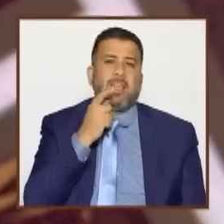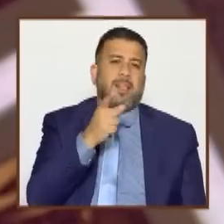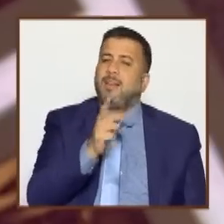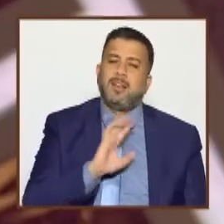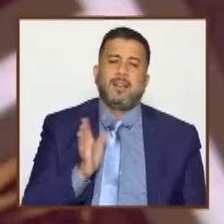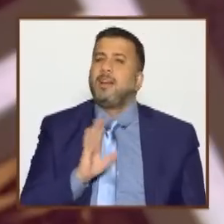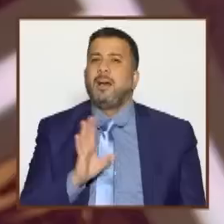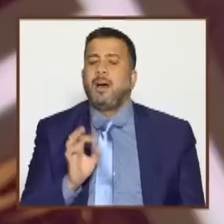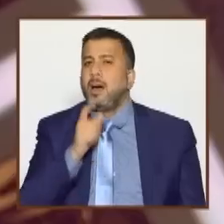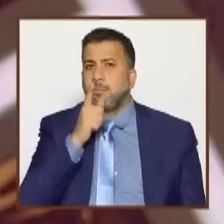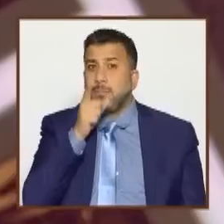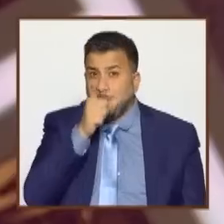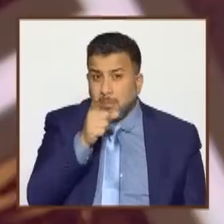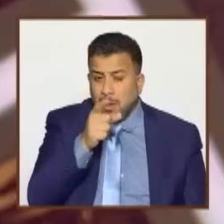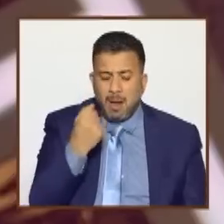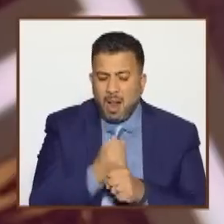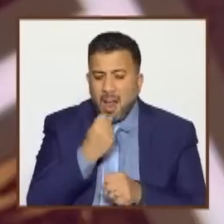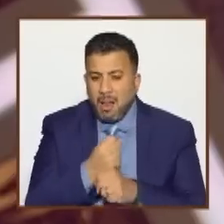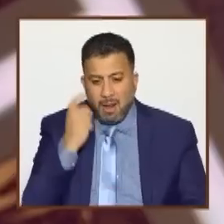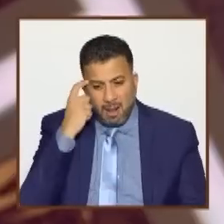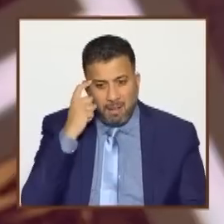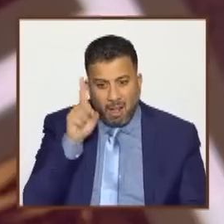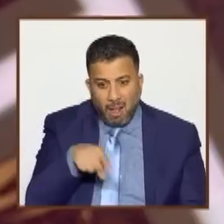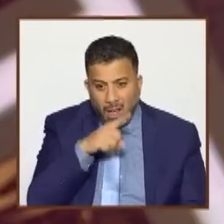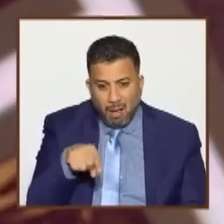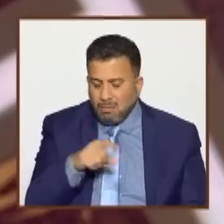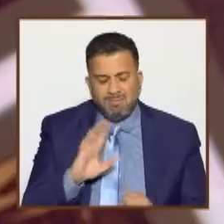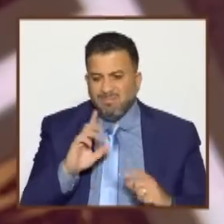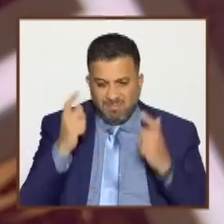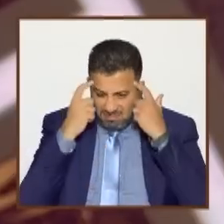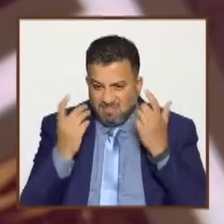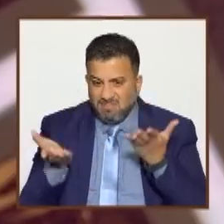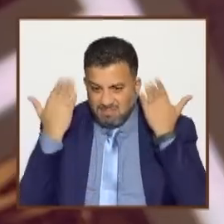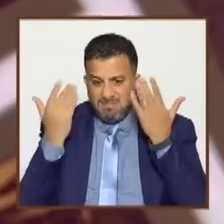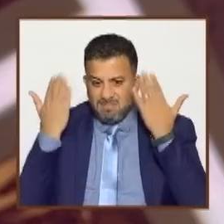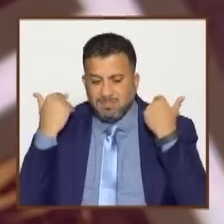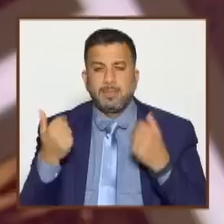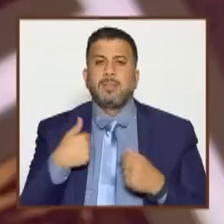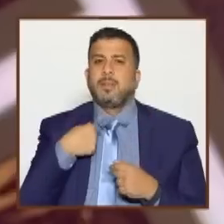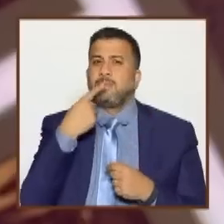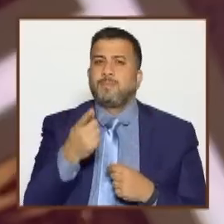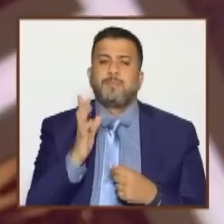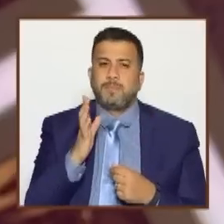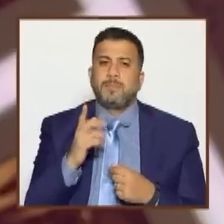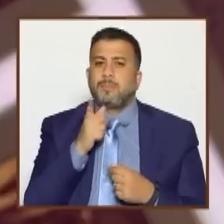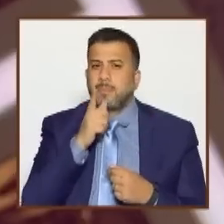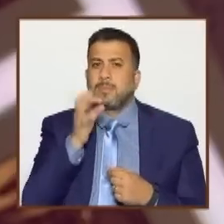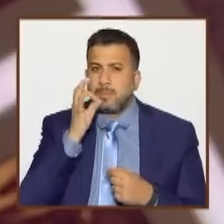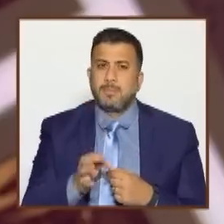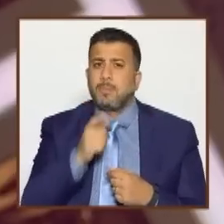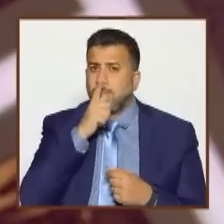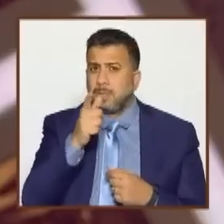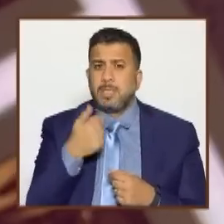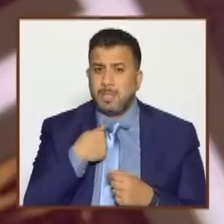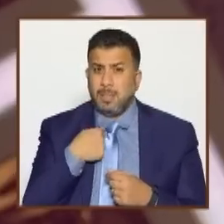الانتهاء، أن تنتهين عن هذا العمل، هذا كله ذكرتها لك في نصيحتي، أنا ما أتذكر لكن أنا أجزم لأن